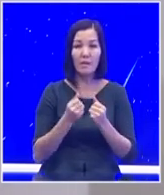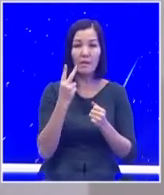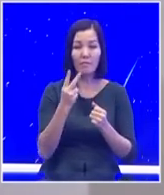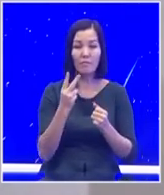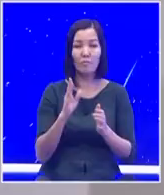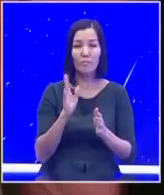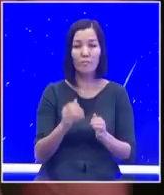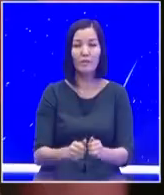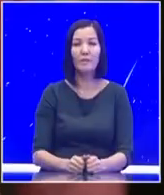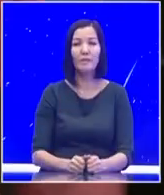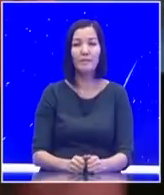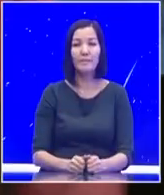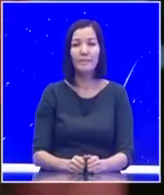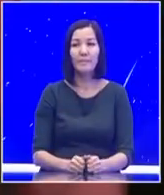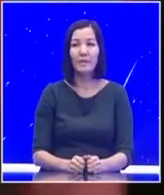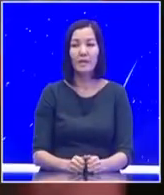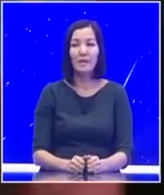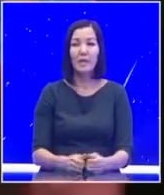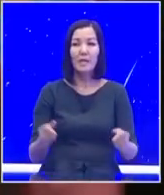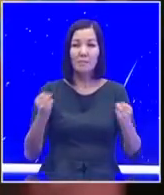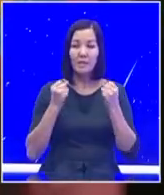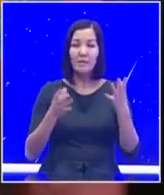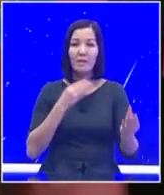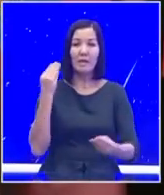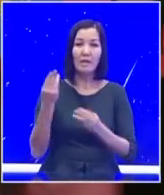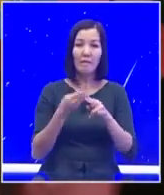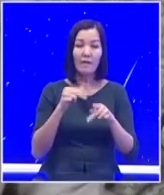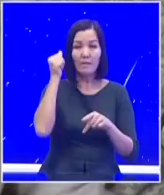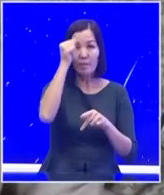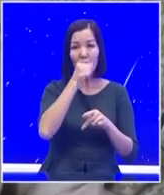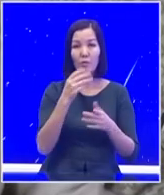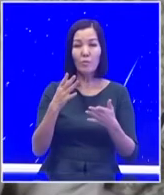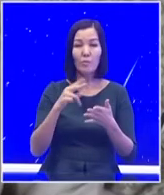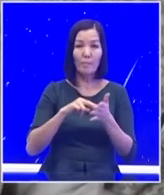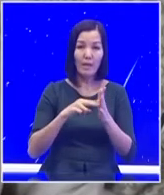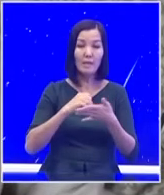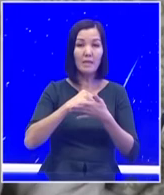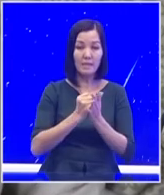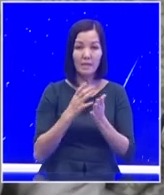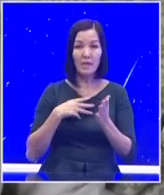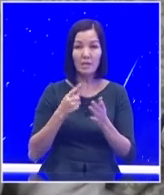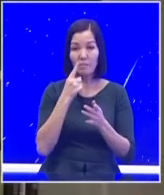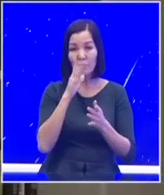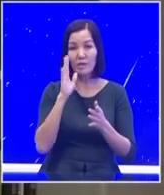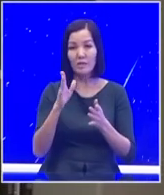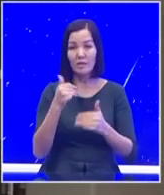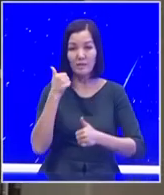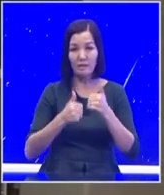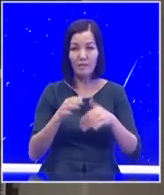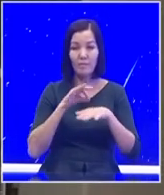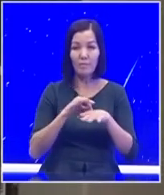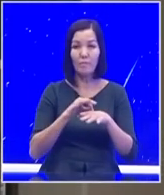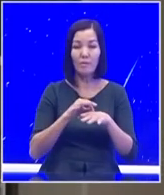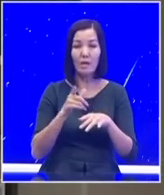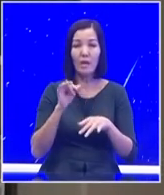2. Даты на проведение спортивных игр в текущем году уже назначены. Так, в ближайшее время пройдут соревнования по